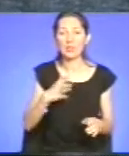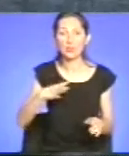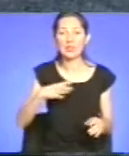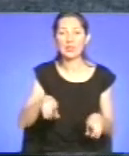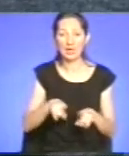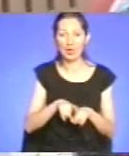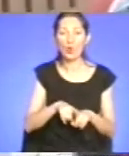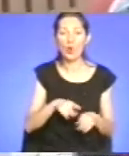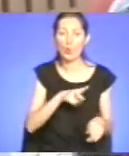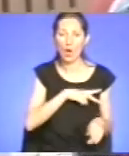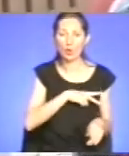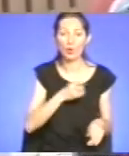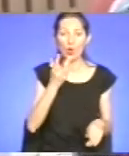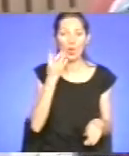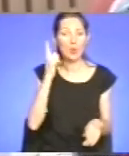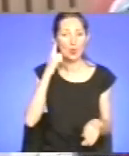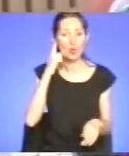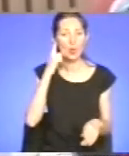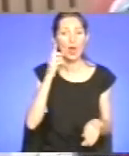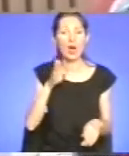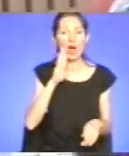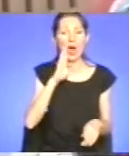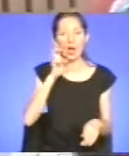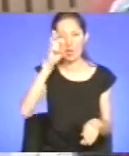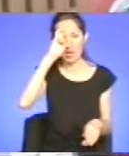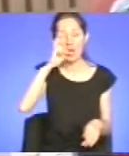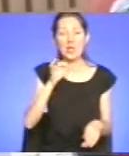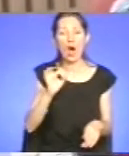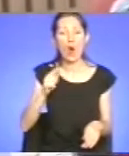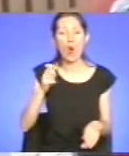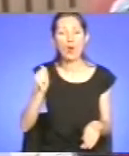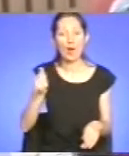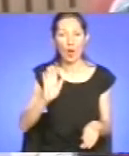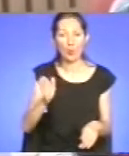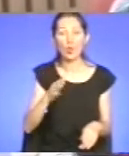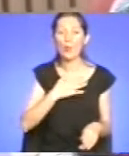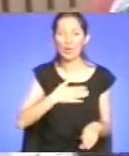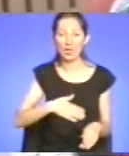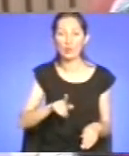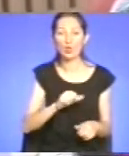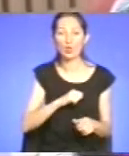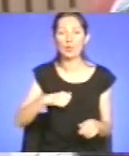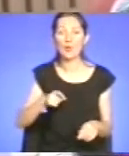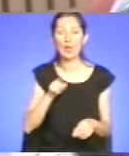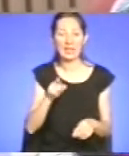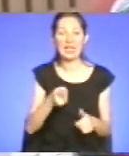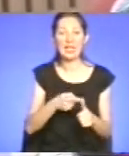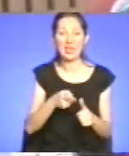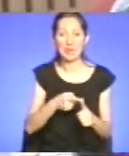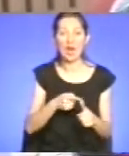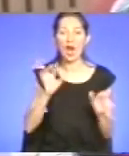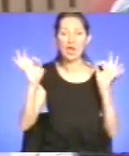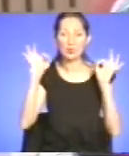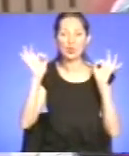про княгині Ольгу, то мені це було дуже так приємно, що саме її ім'я